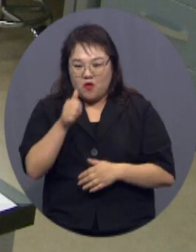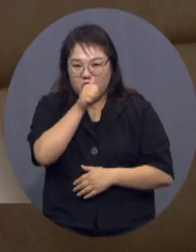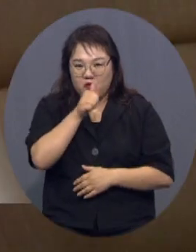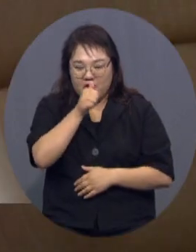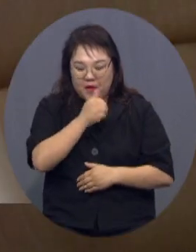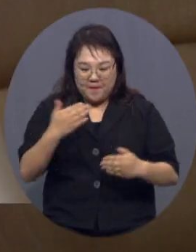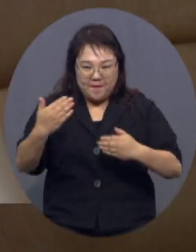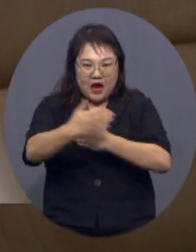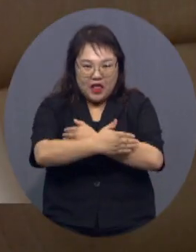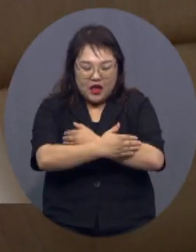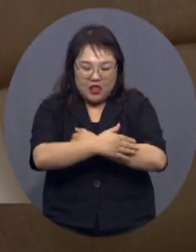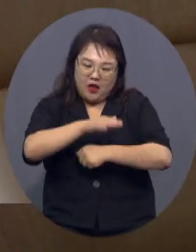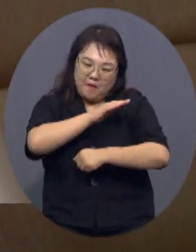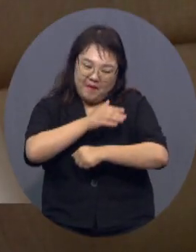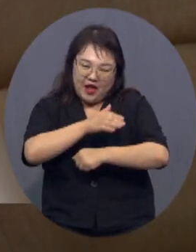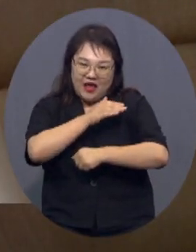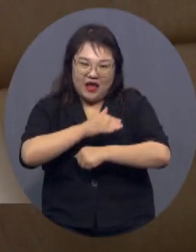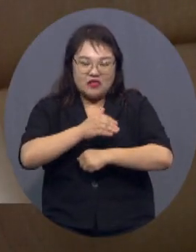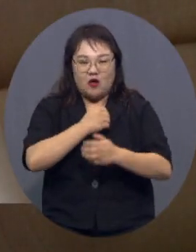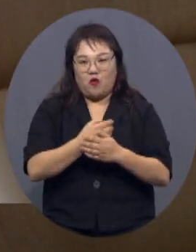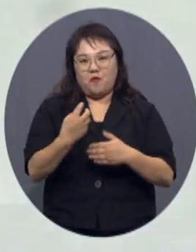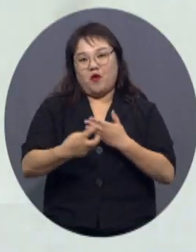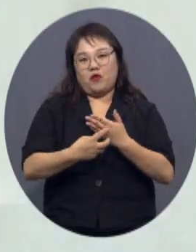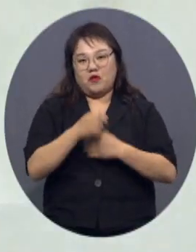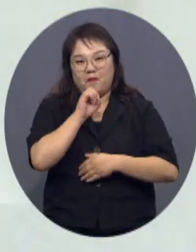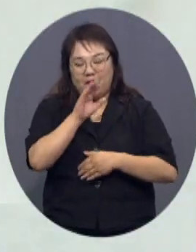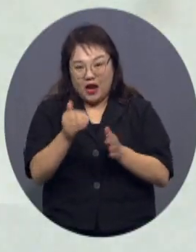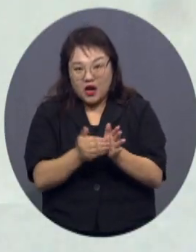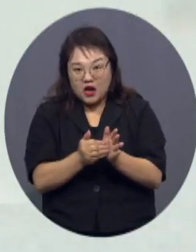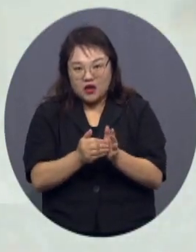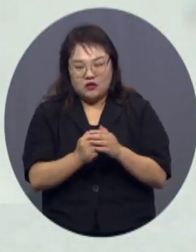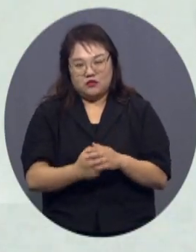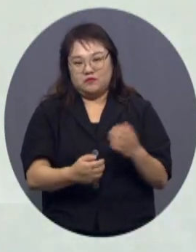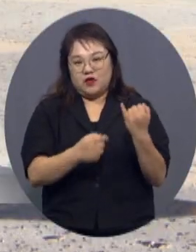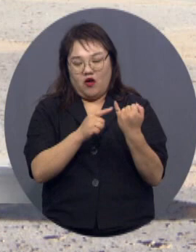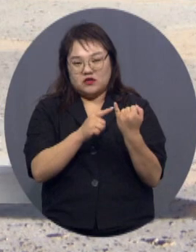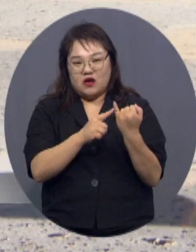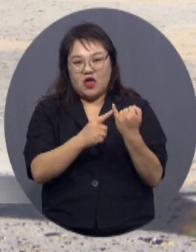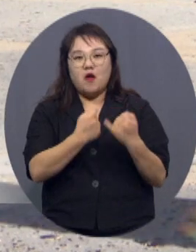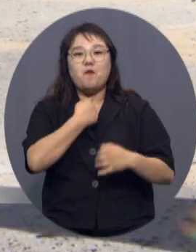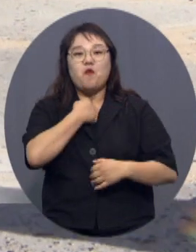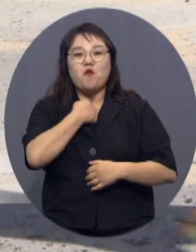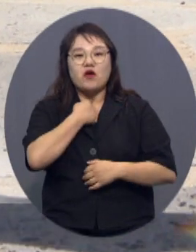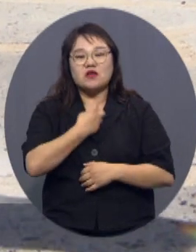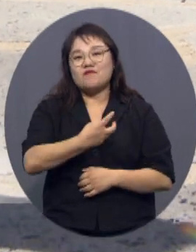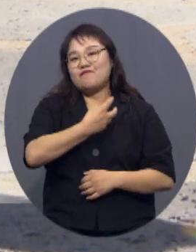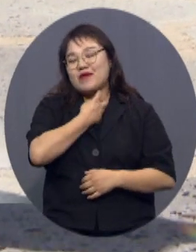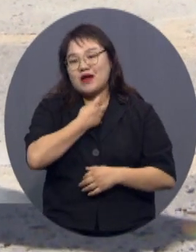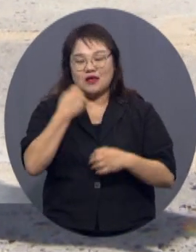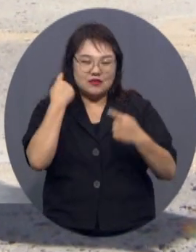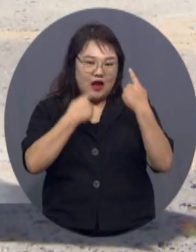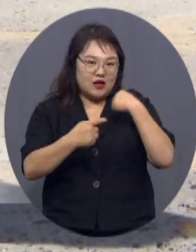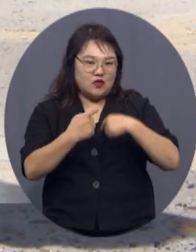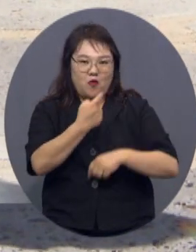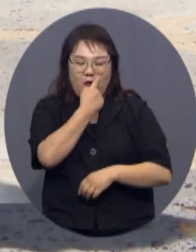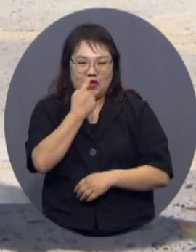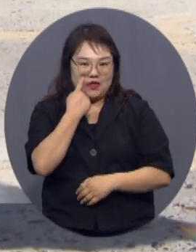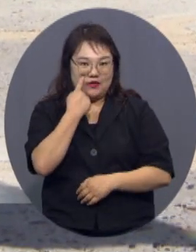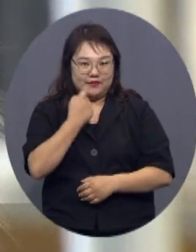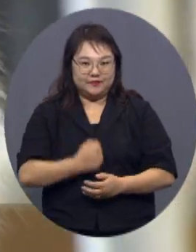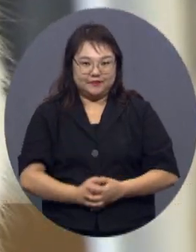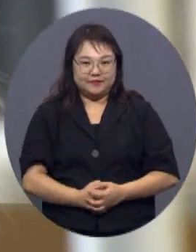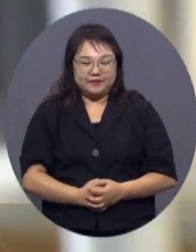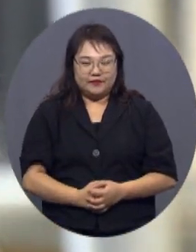길고양이를 아는 채 쓰다듬었다고 병원에서 진술했고 여성의 목에서 진드게 물린 상처가 확인됐다고 밝혔습니다